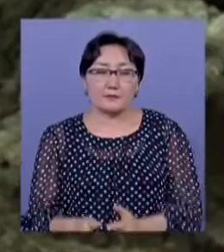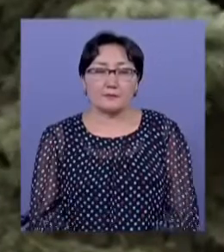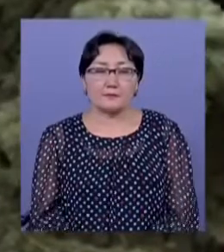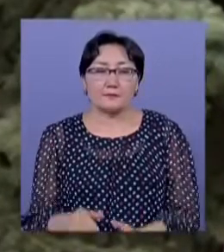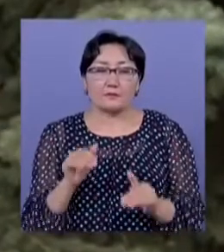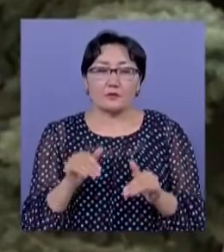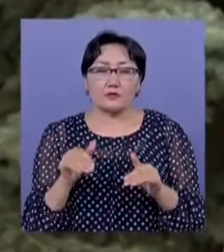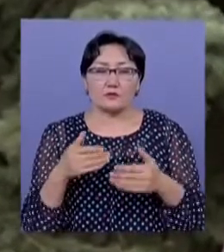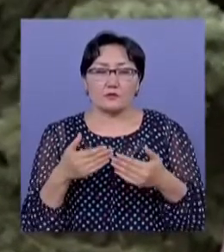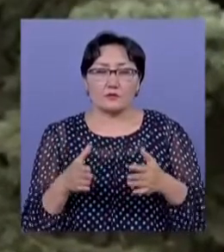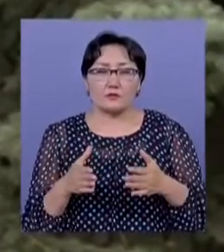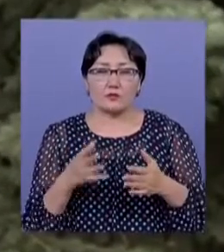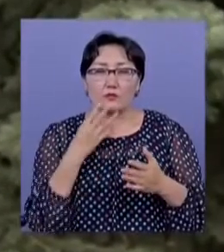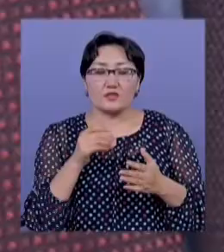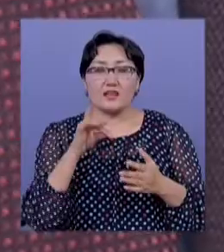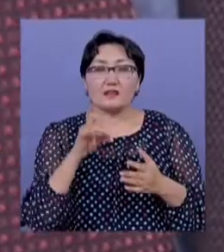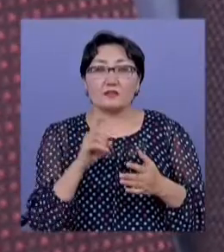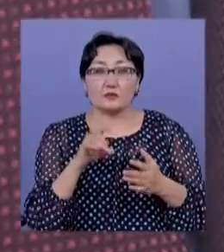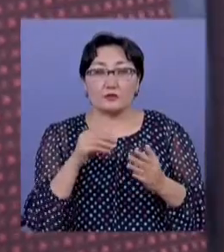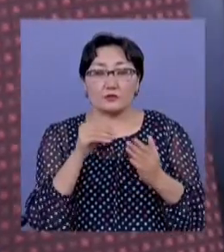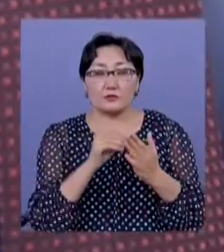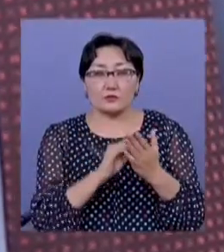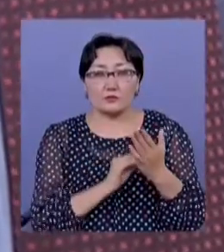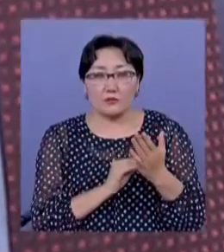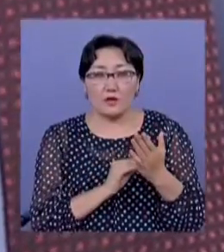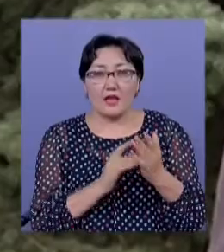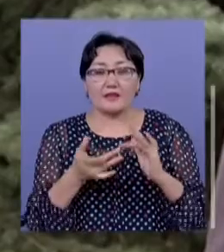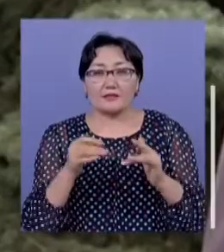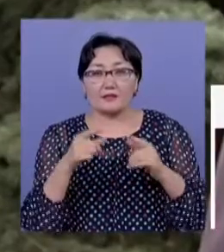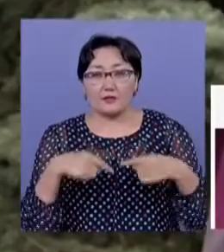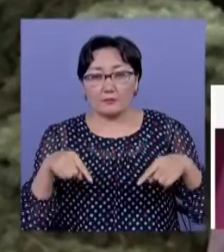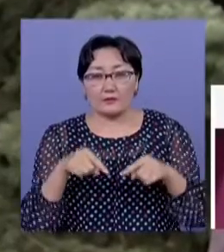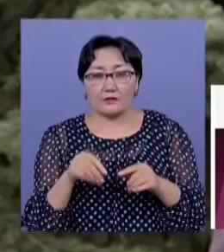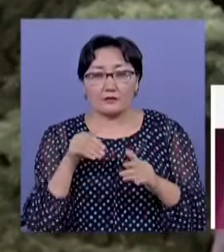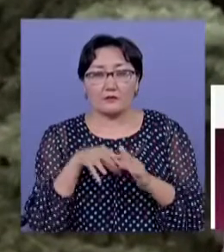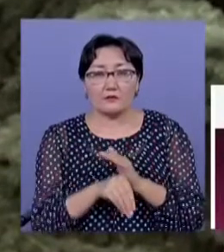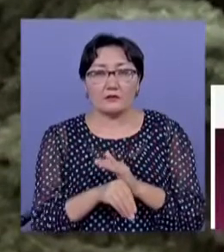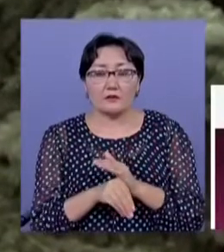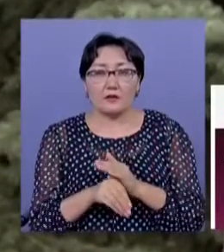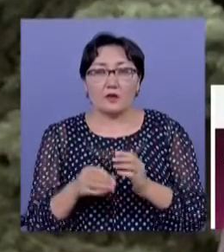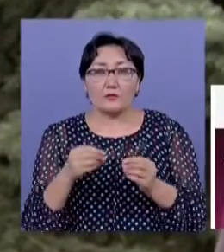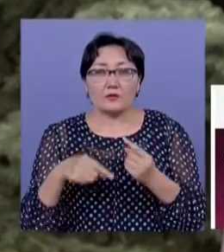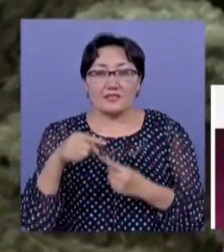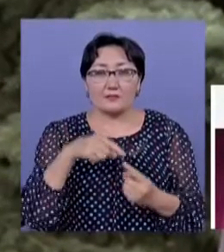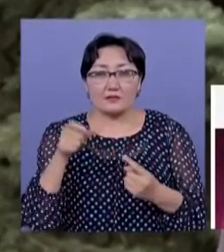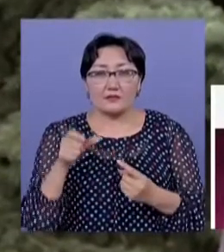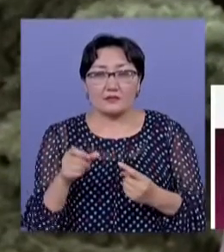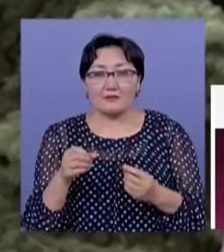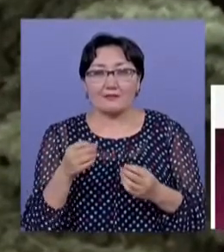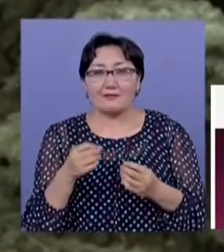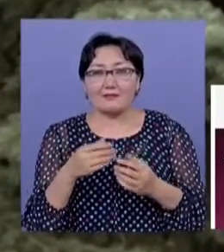Колледж түлегі өзінің түйіндемесін орналастырады. Ол интернет-портал. Осы жерде кәсіпкерлердің әр